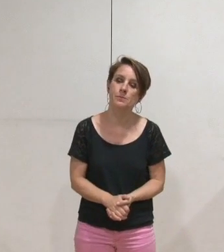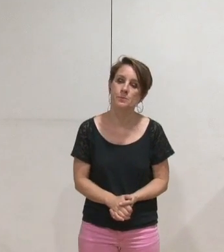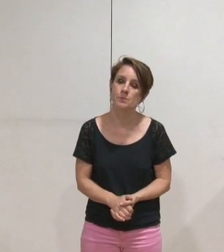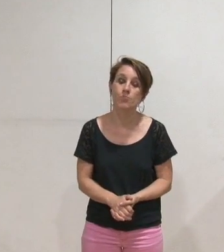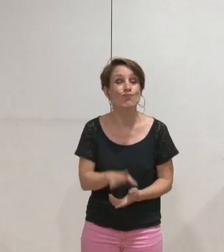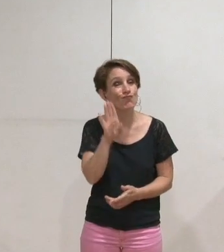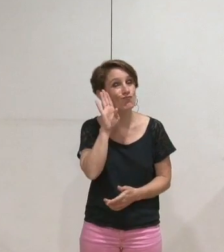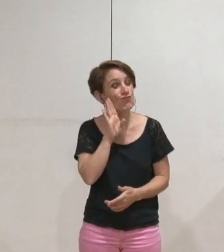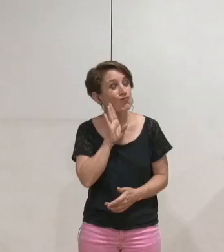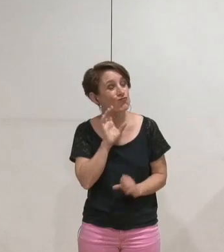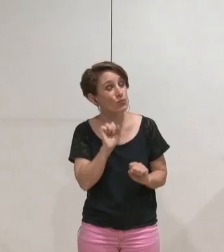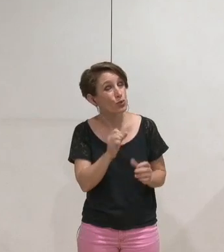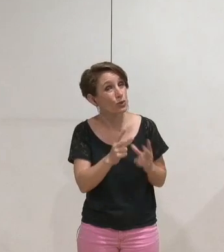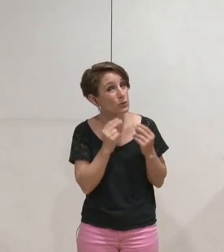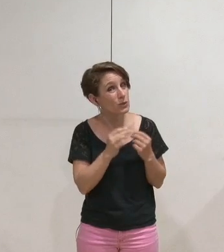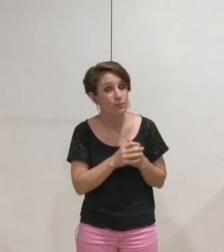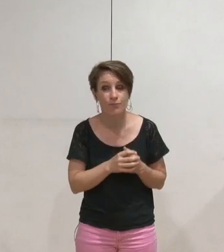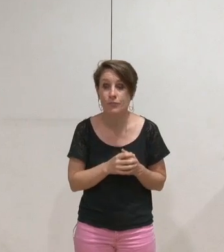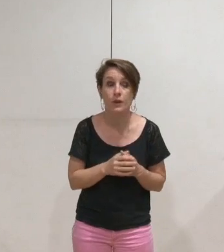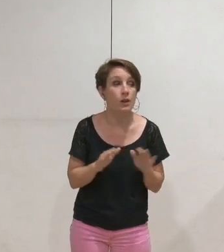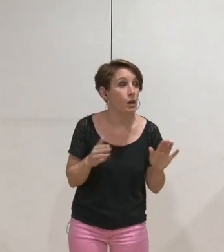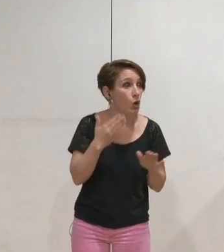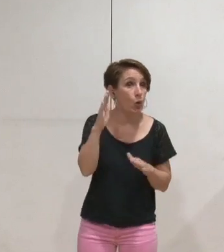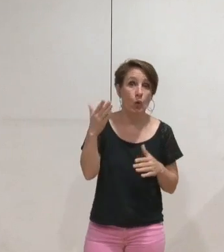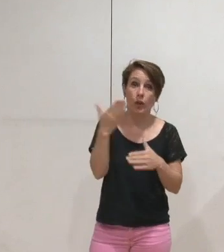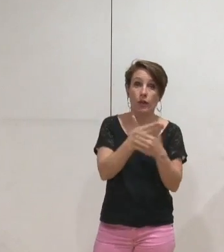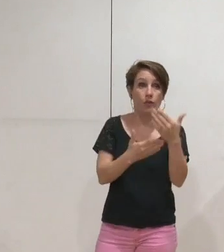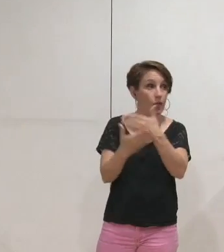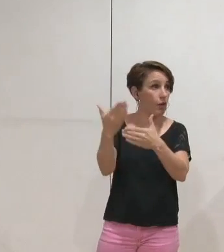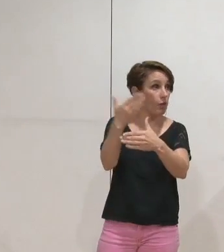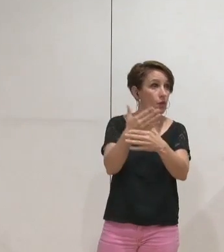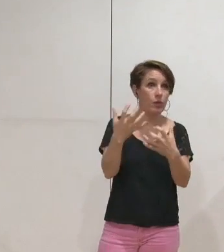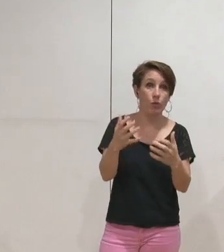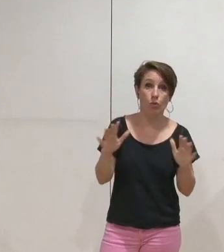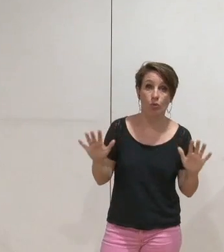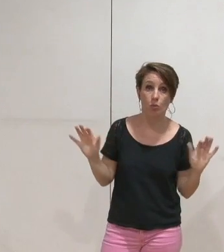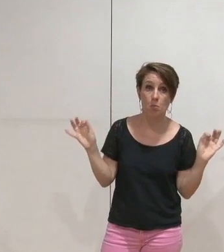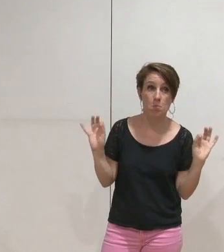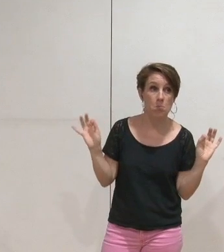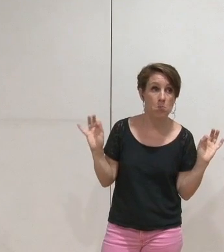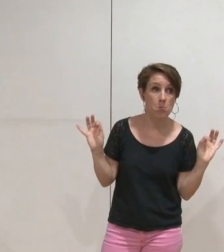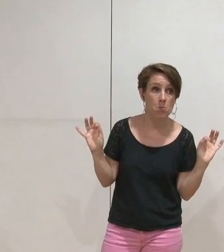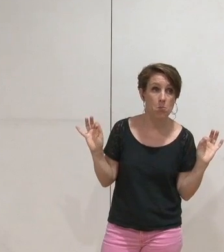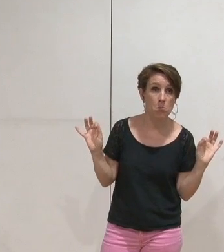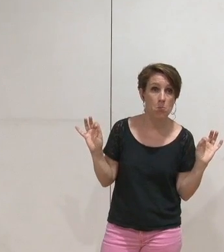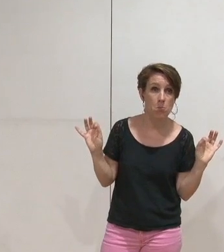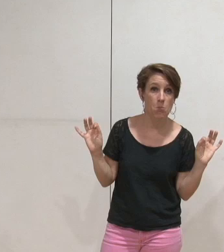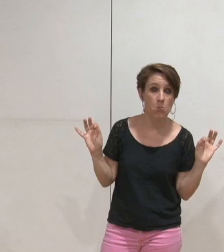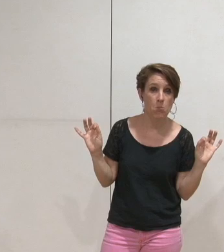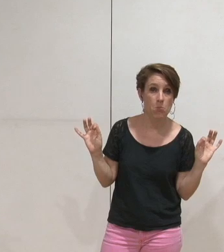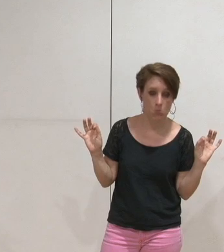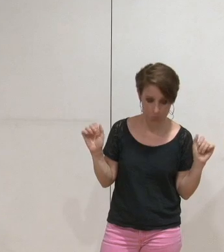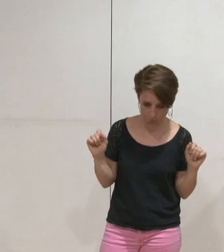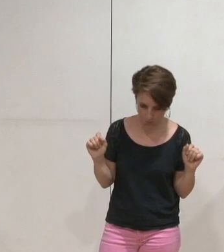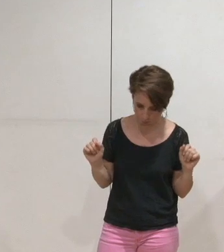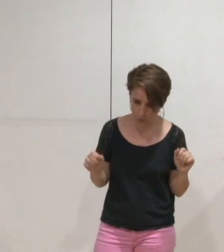si on peut me les donner d'autres prise de parole non monsieur